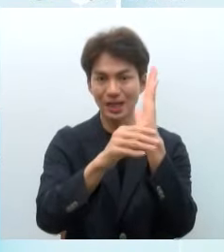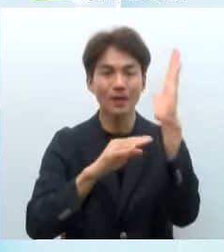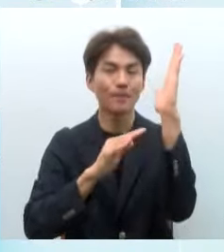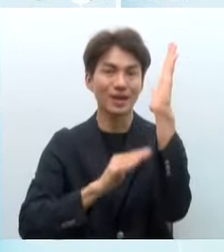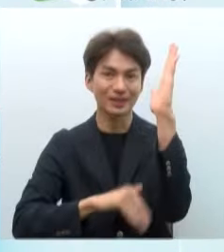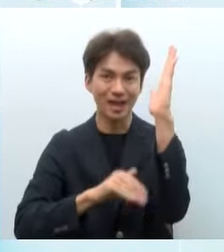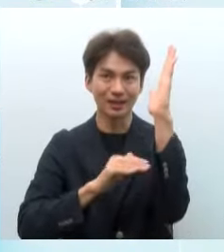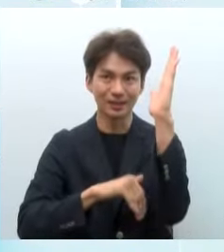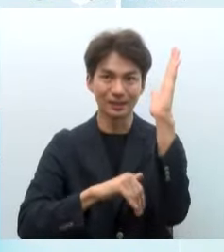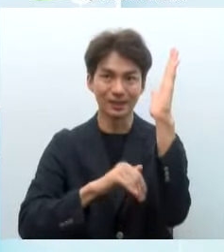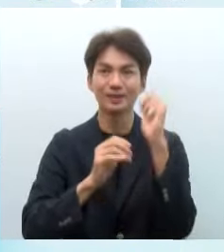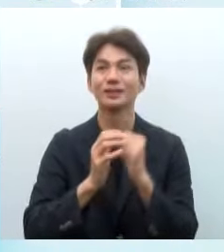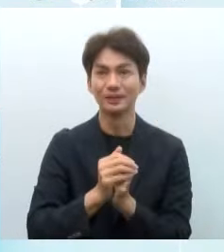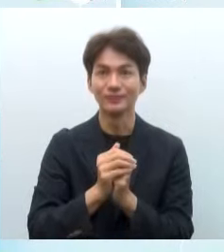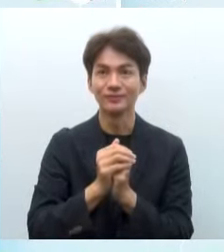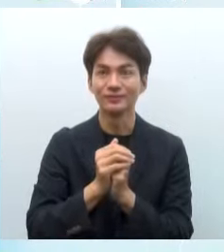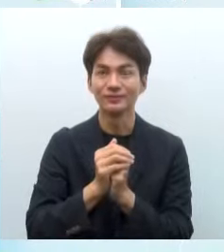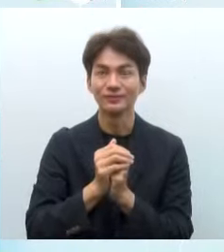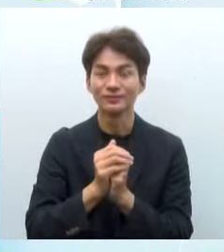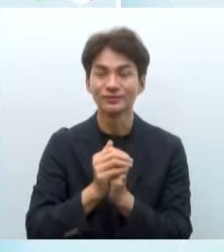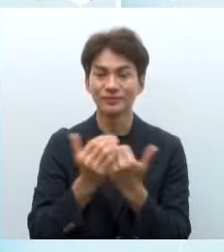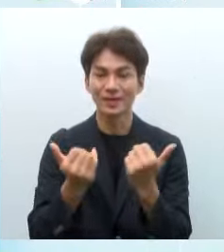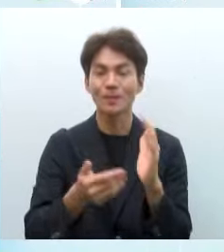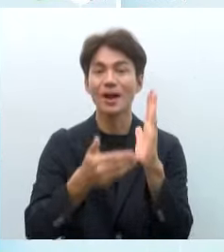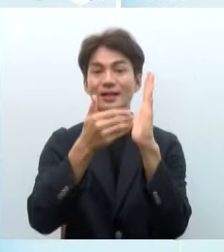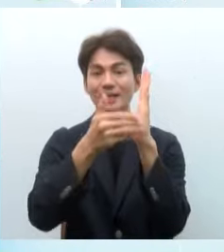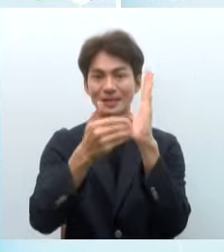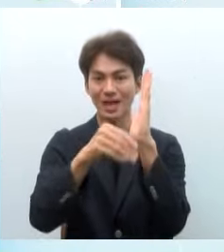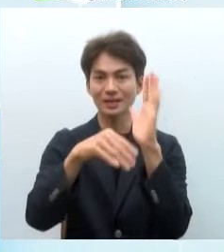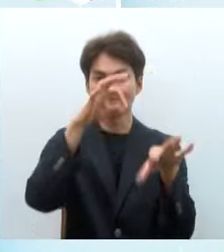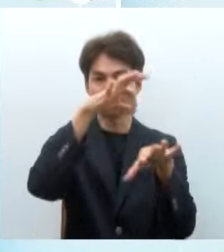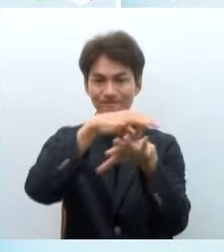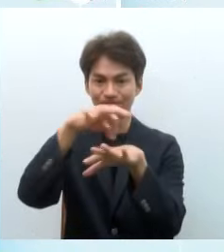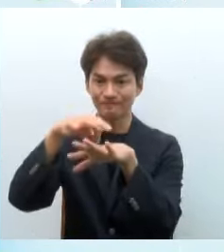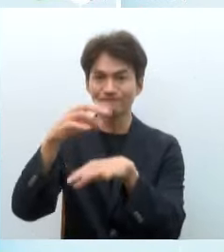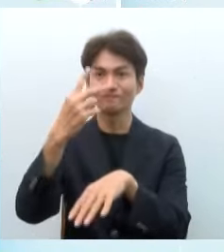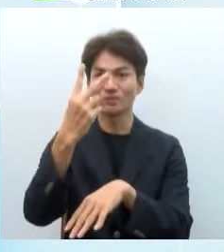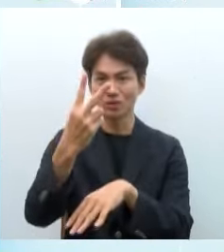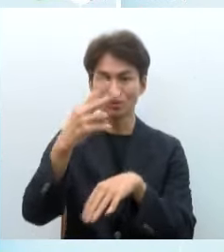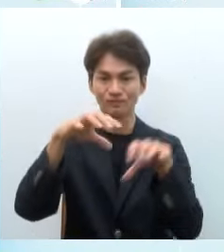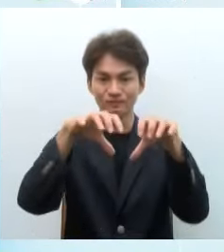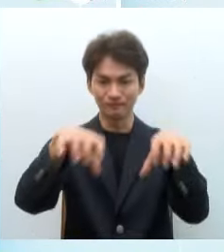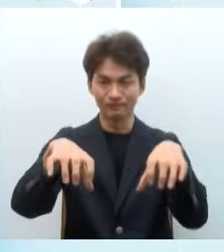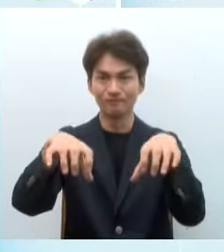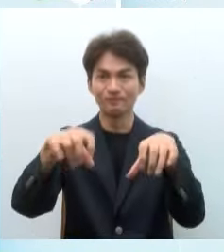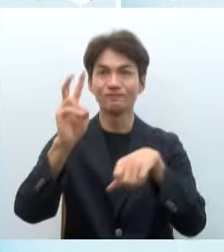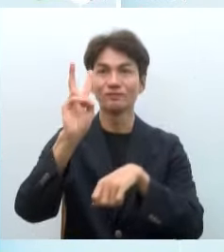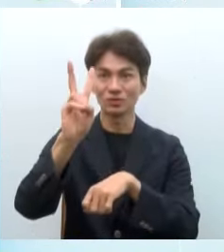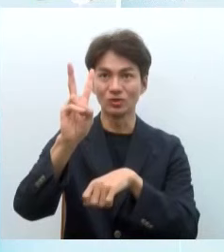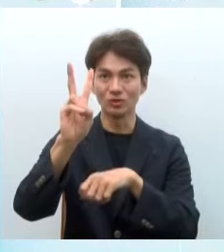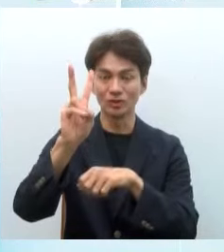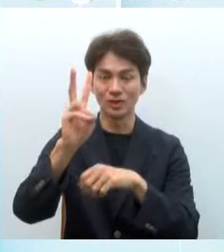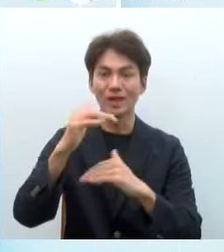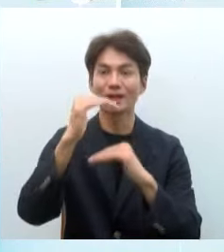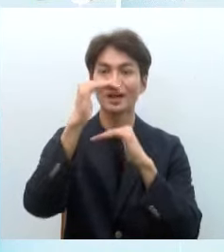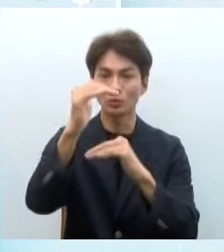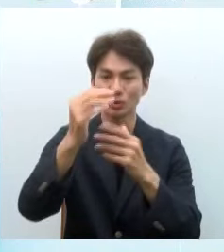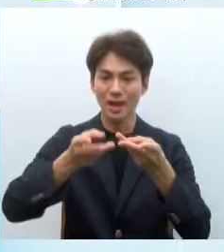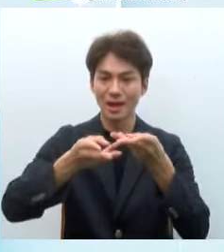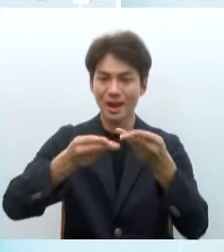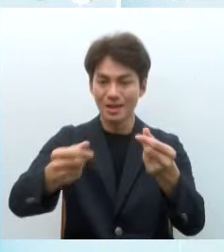ะครับซึ่งภาคอีสานเนี่ยจะมี2จุดนะครับซึ่งรายละเอียดกำหนดการนั้นก็ต้อง